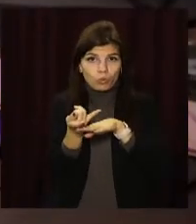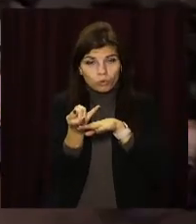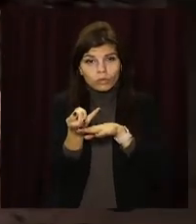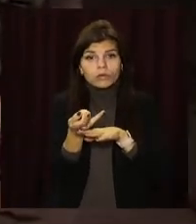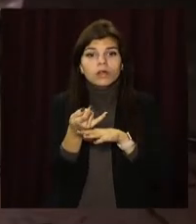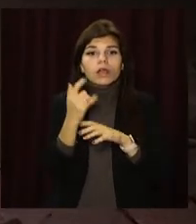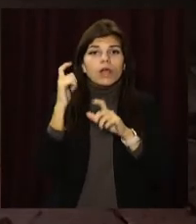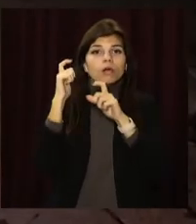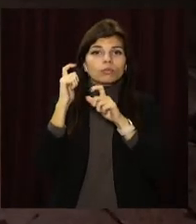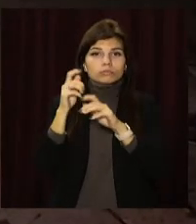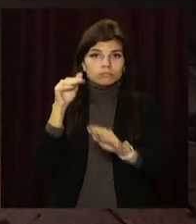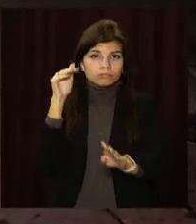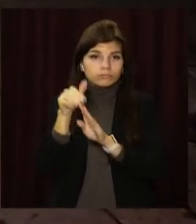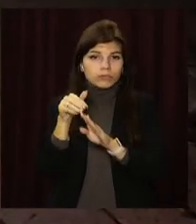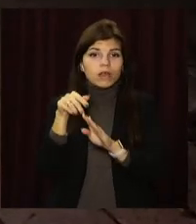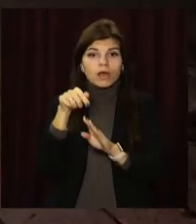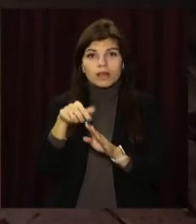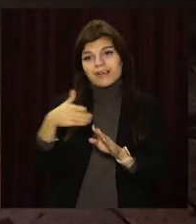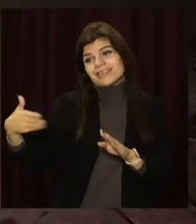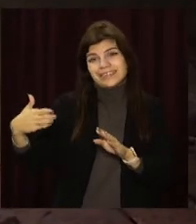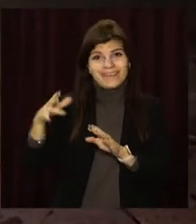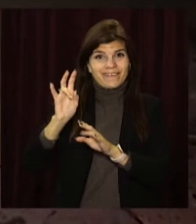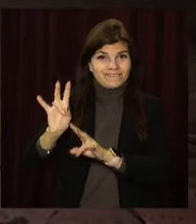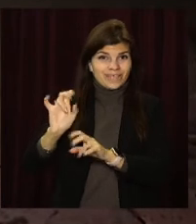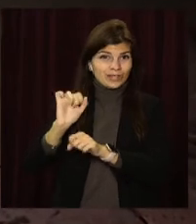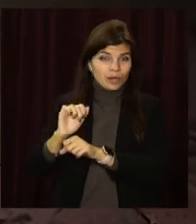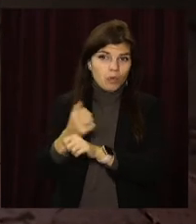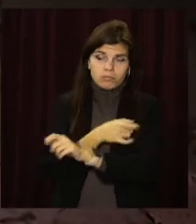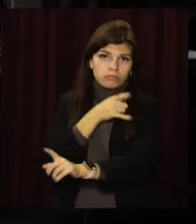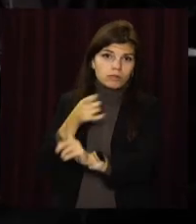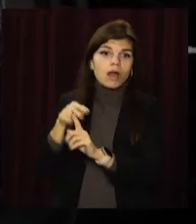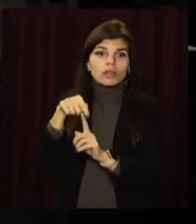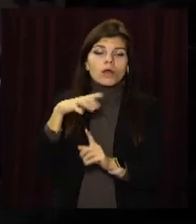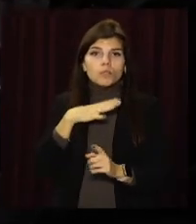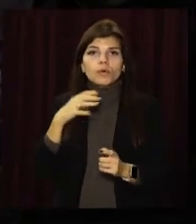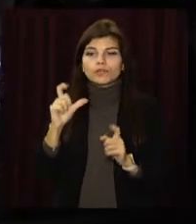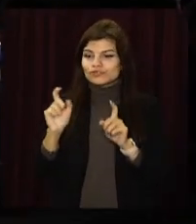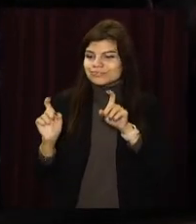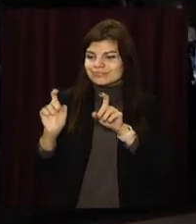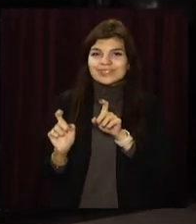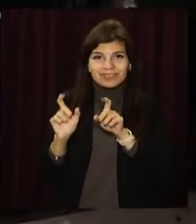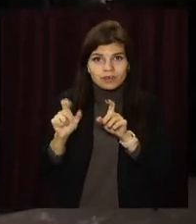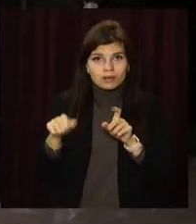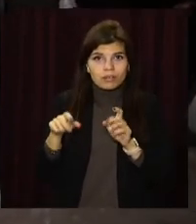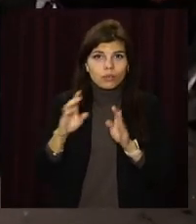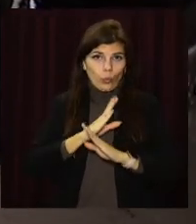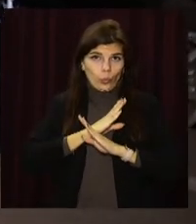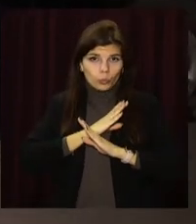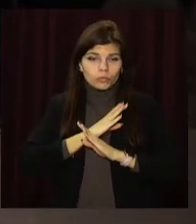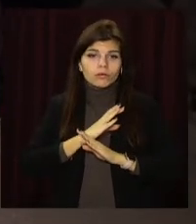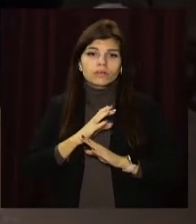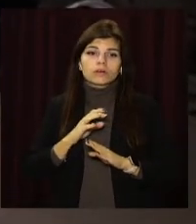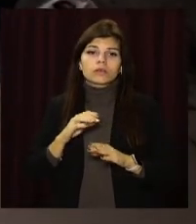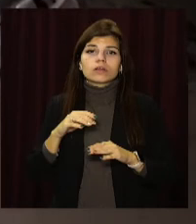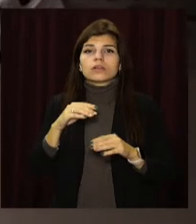врізалася у вантажівку, припарковану на узбіччі. У легковику був і пасажир, він помер на місці. Його тіло з пошкодженої